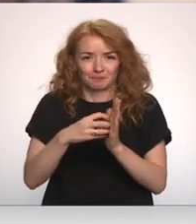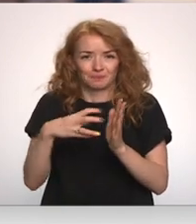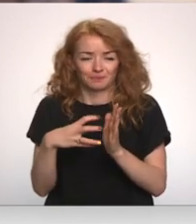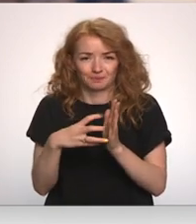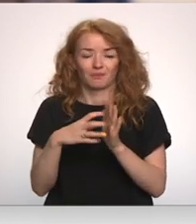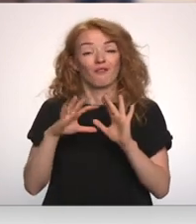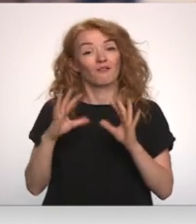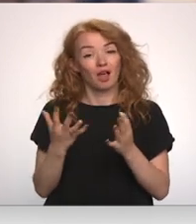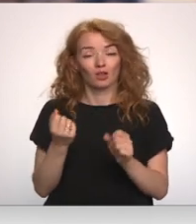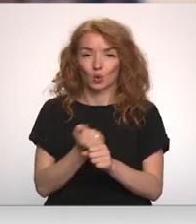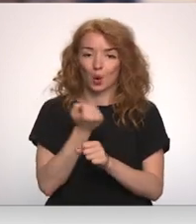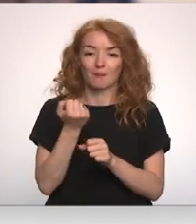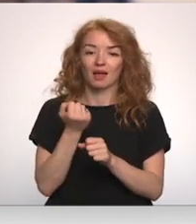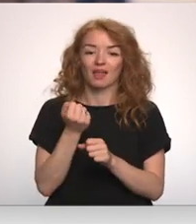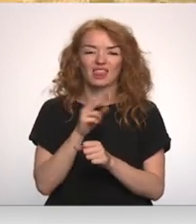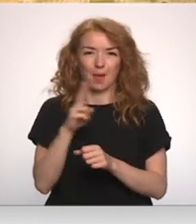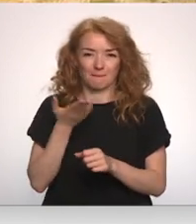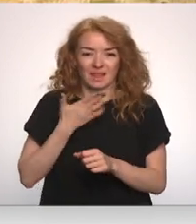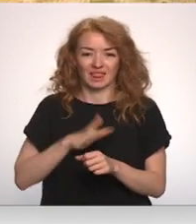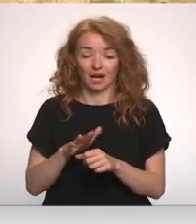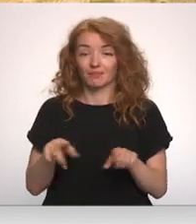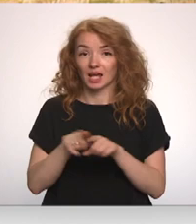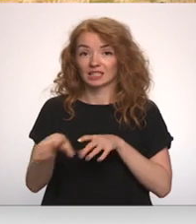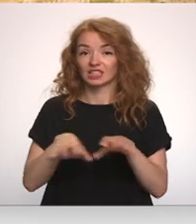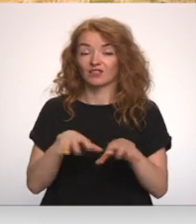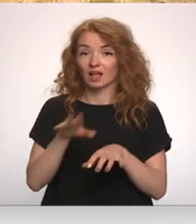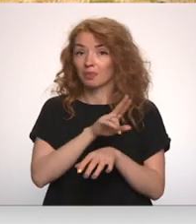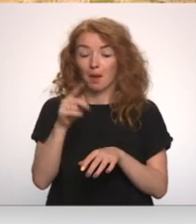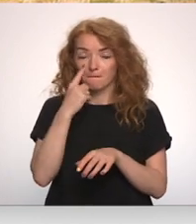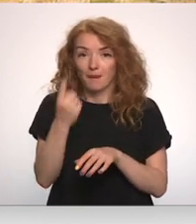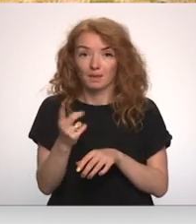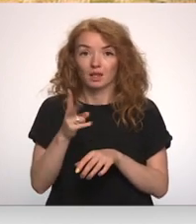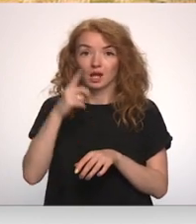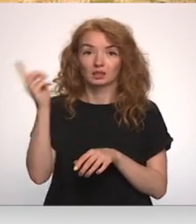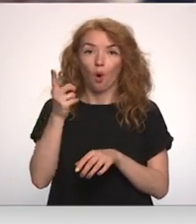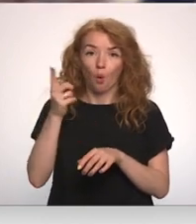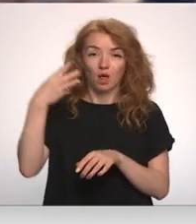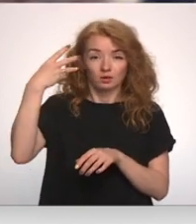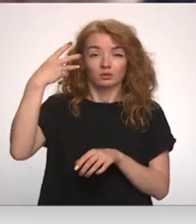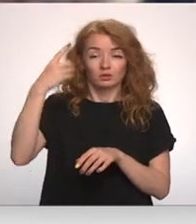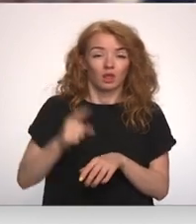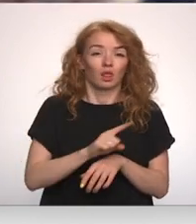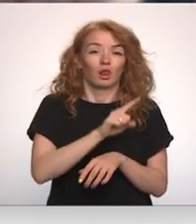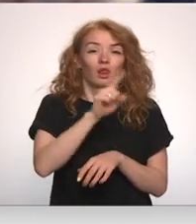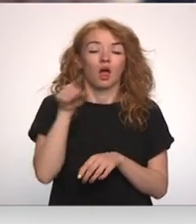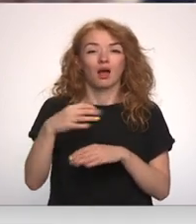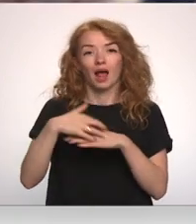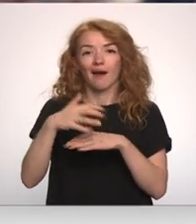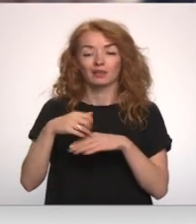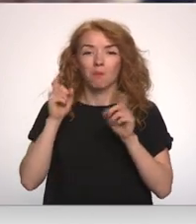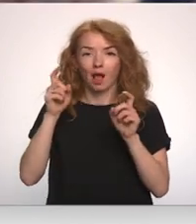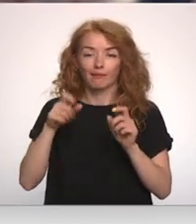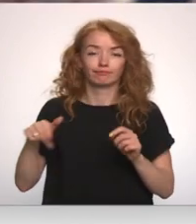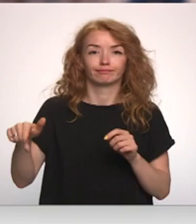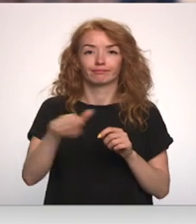tas ir vienkārši nepatīkams. Un arī dzīvnieki var nepamanīt, ka saulē atrodas pārāk ilgi. Pat, ja tas kaķis staigā pa to